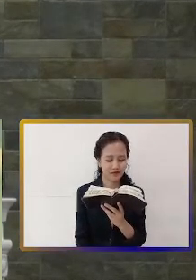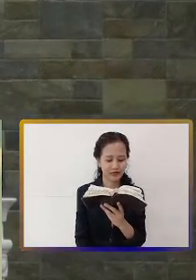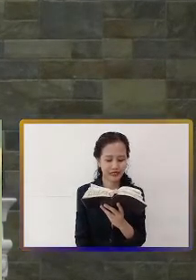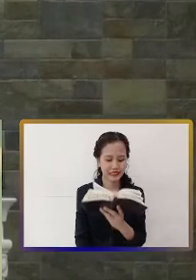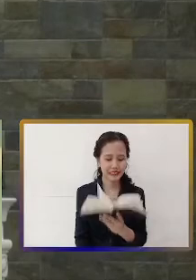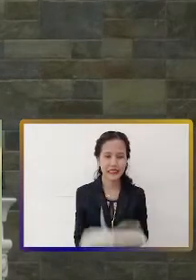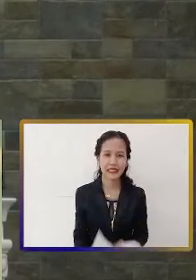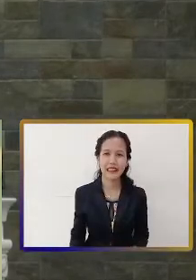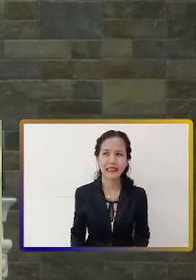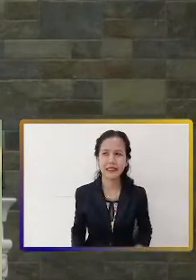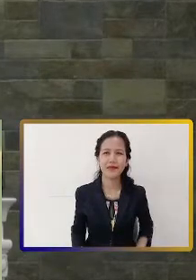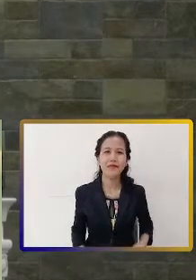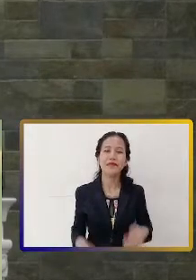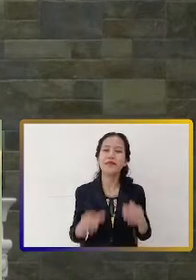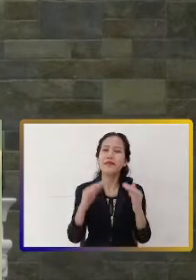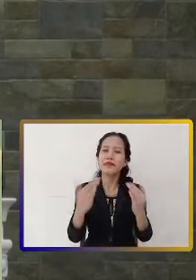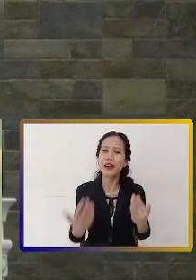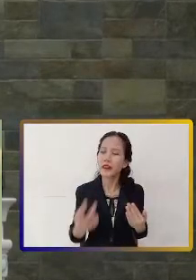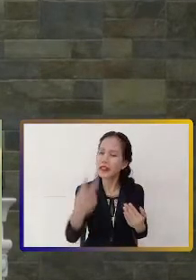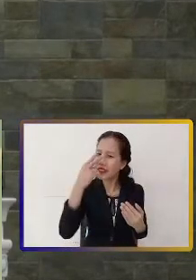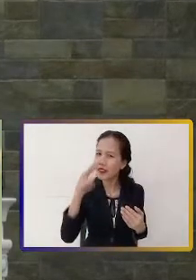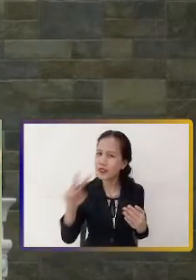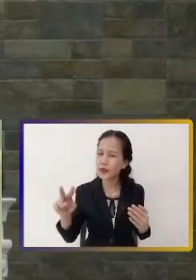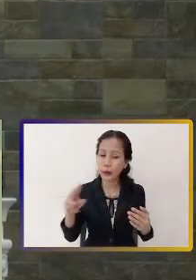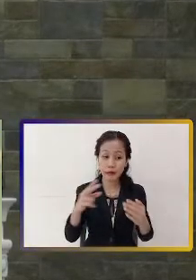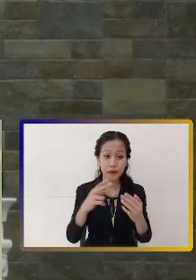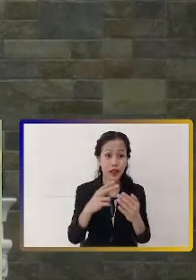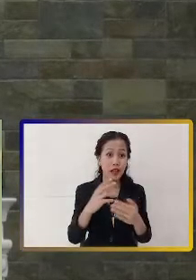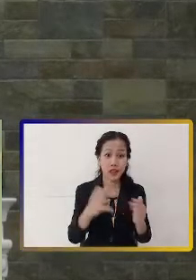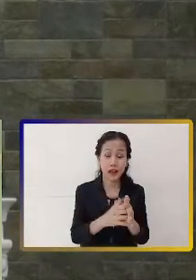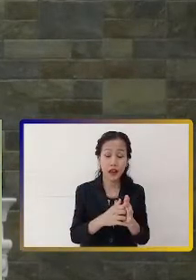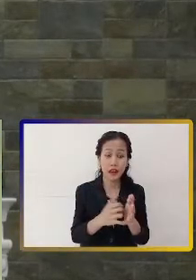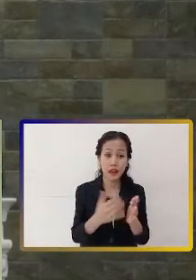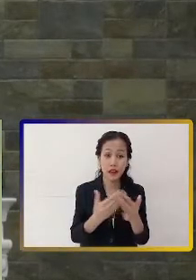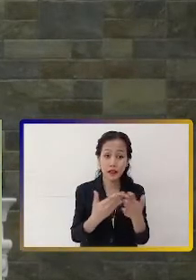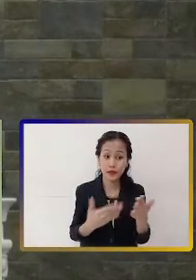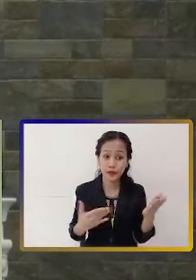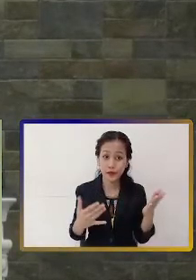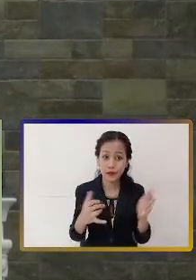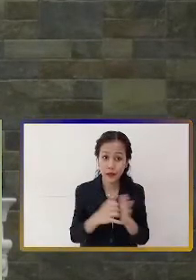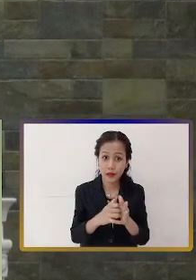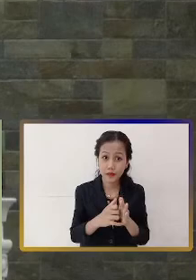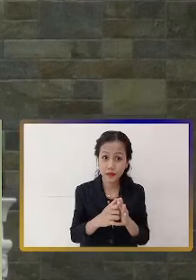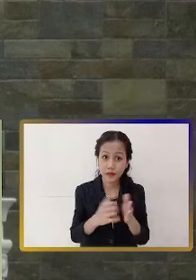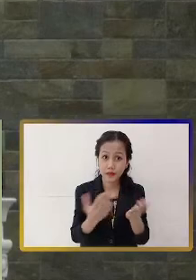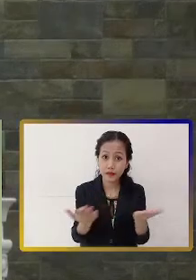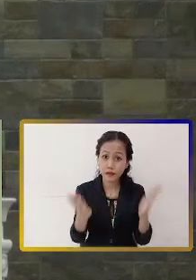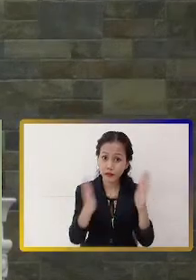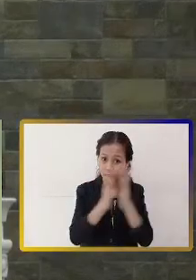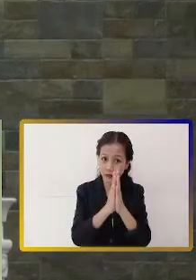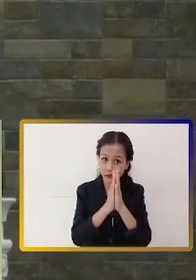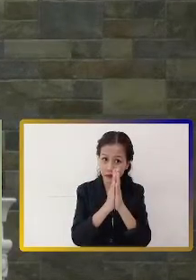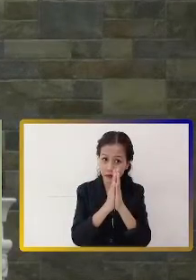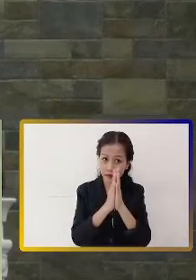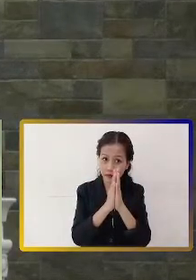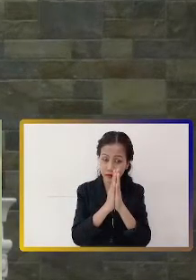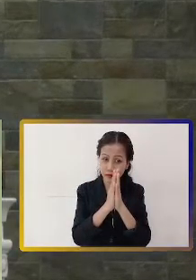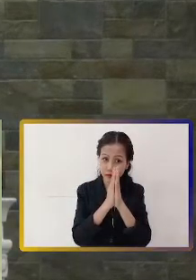Nakita nyo yung lahat ng hinihingi, halos ng marami, at yung nami-miss ng marami. You